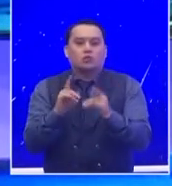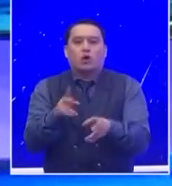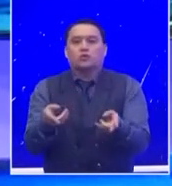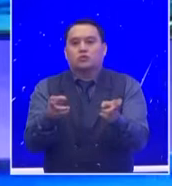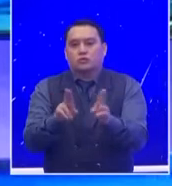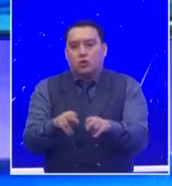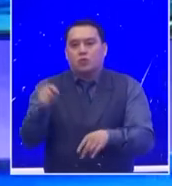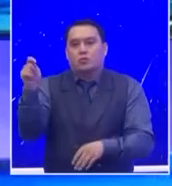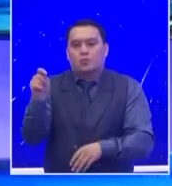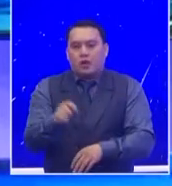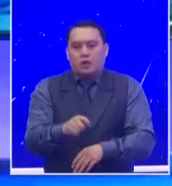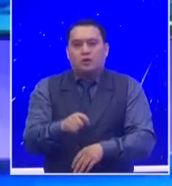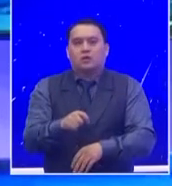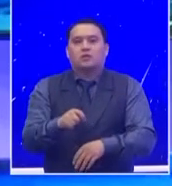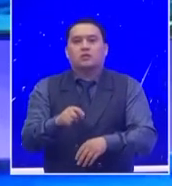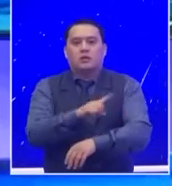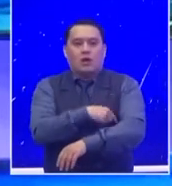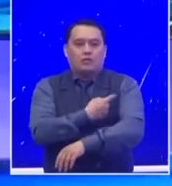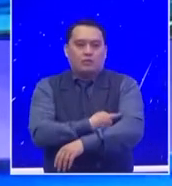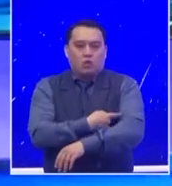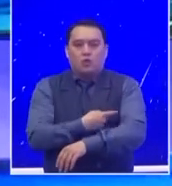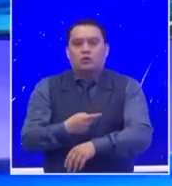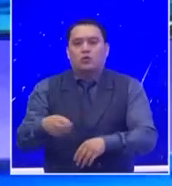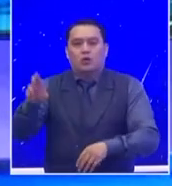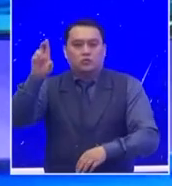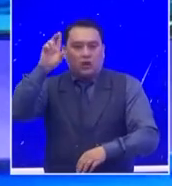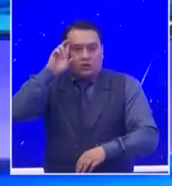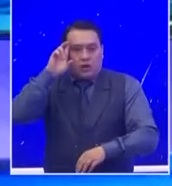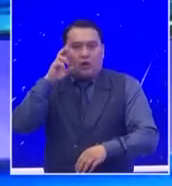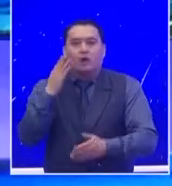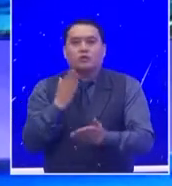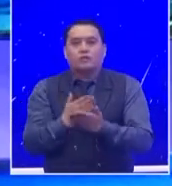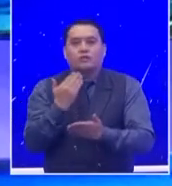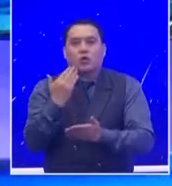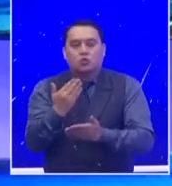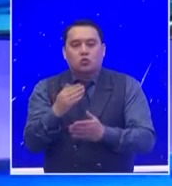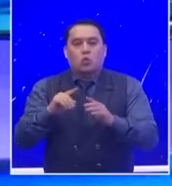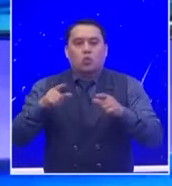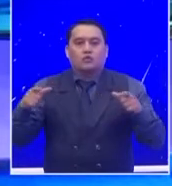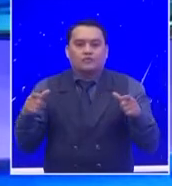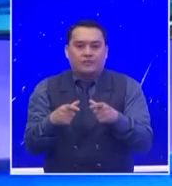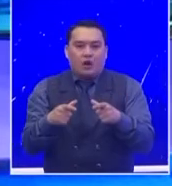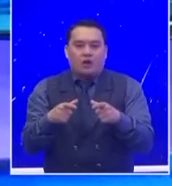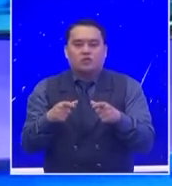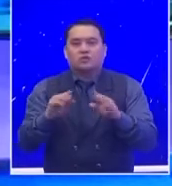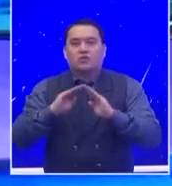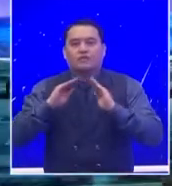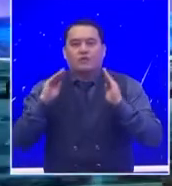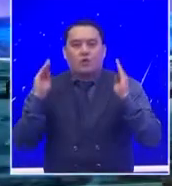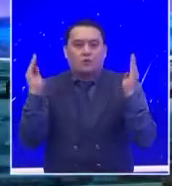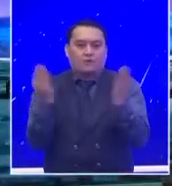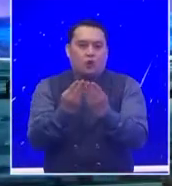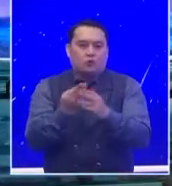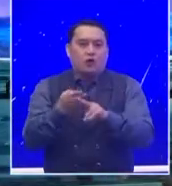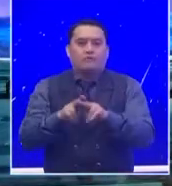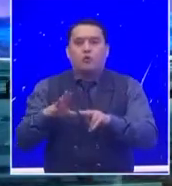пациенты, прибывшие из эпидемиологически неблагополучных стран. Они находятся там на карантине. Что происходит в стенах больницы